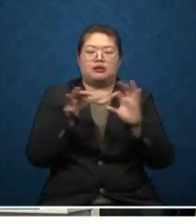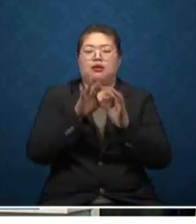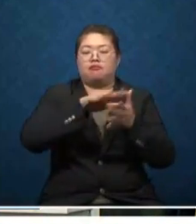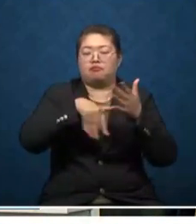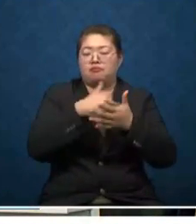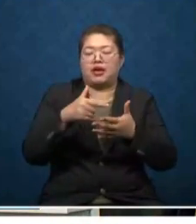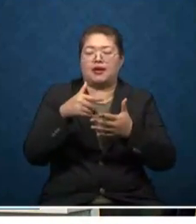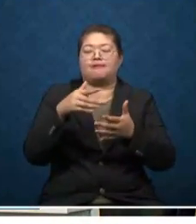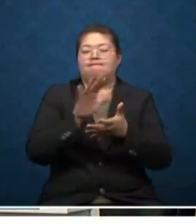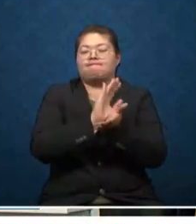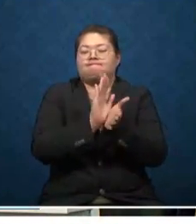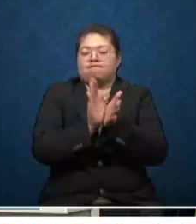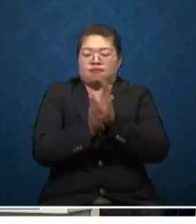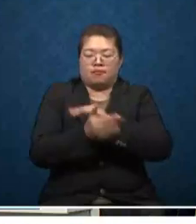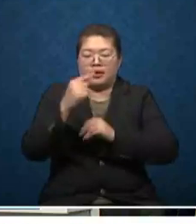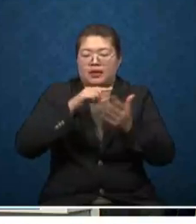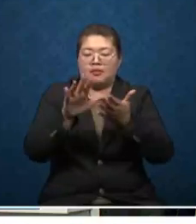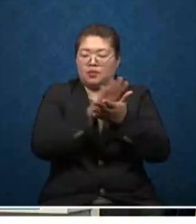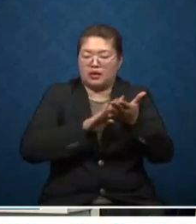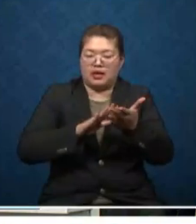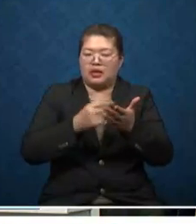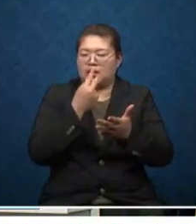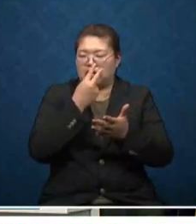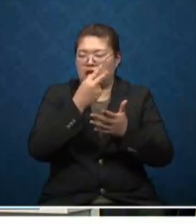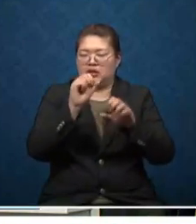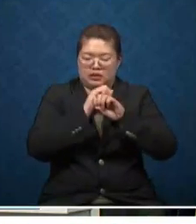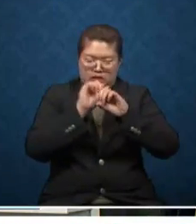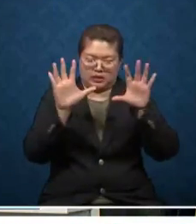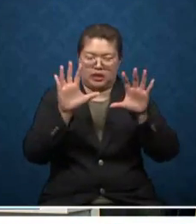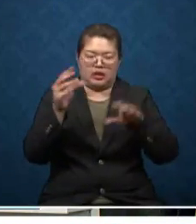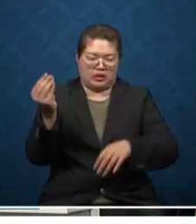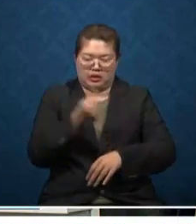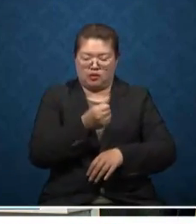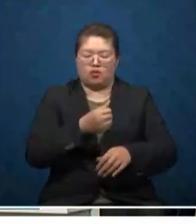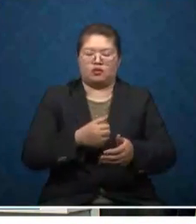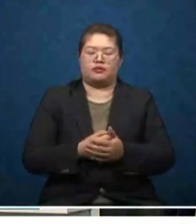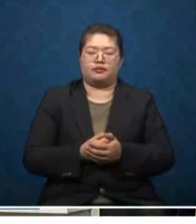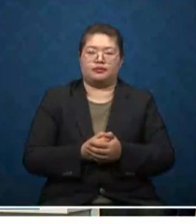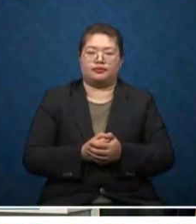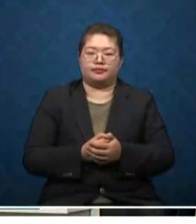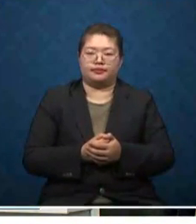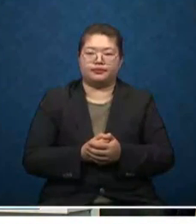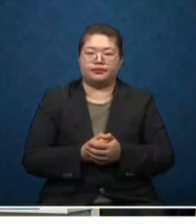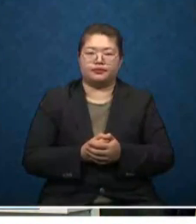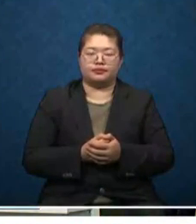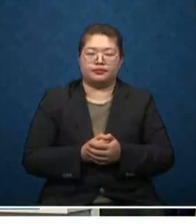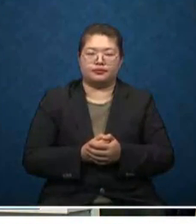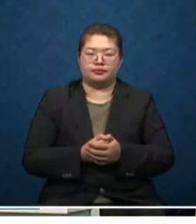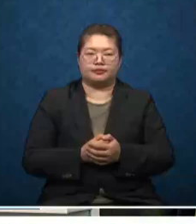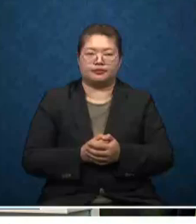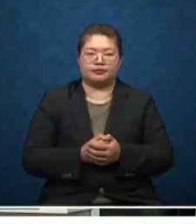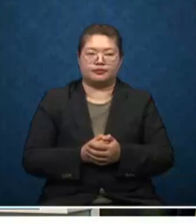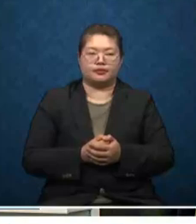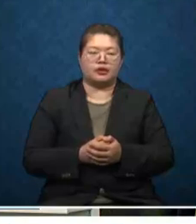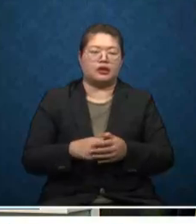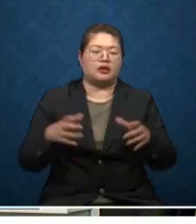ให้เกิดผลที่เป็นรูปธรรมภายในเวลาอันรวดเร็วหลายเรื่องในสิ่งที่เกิดในช่วงรั